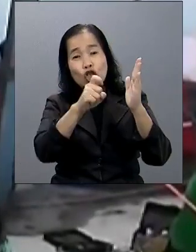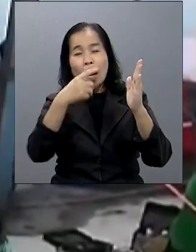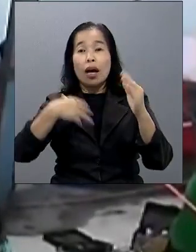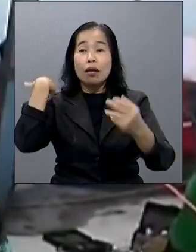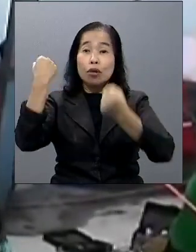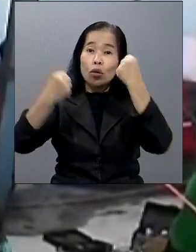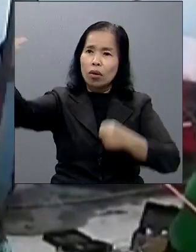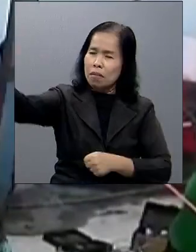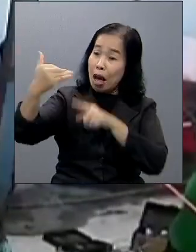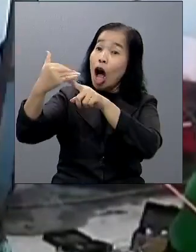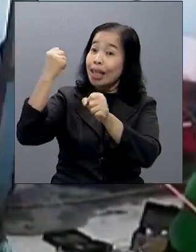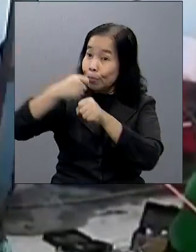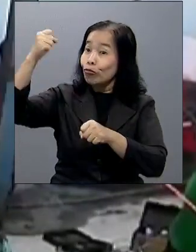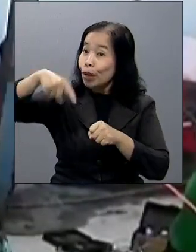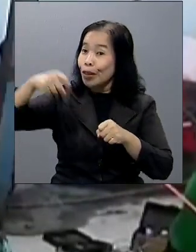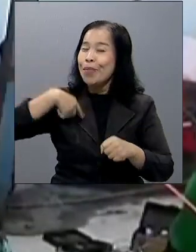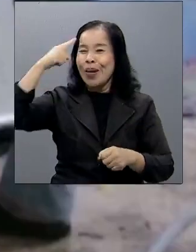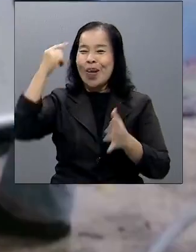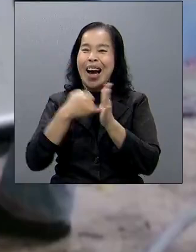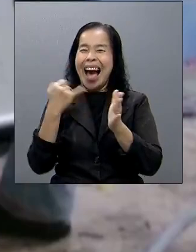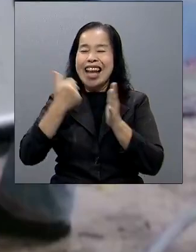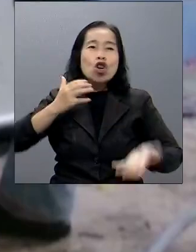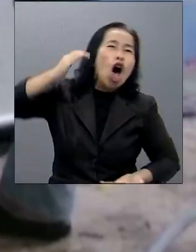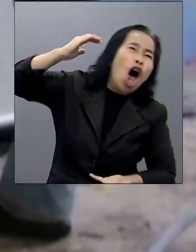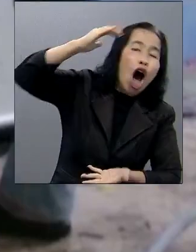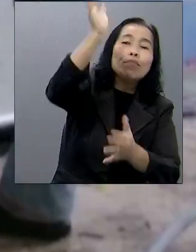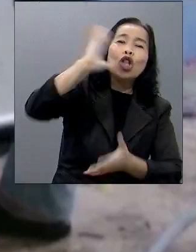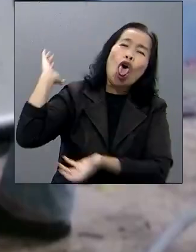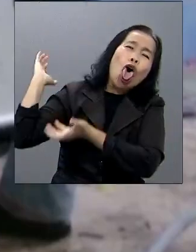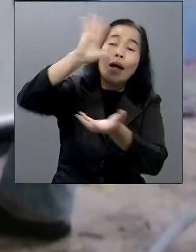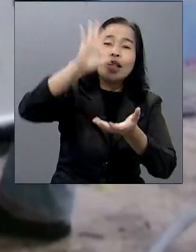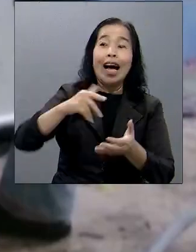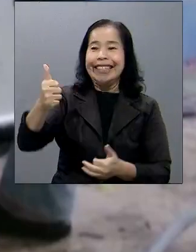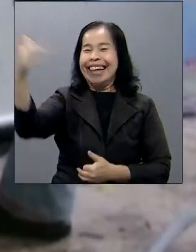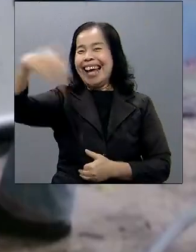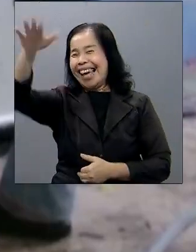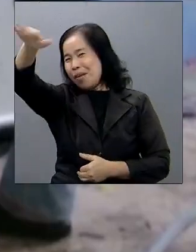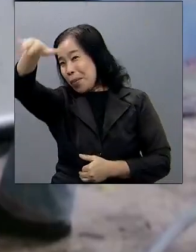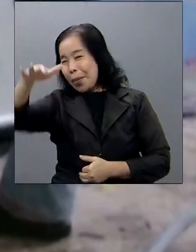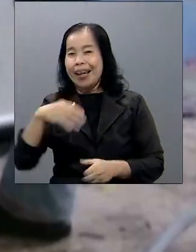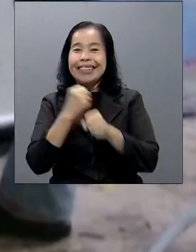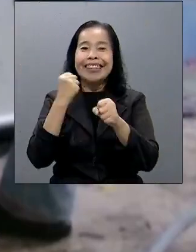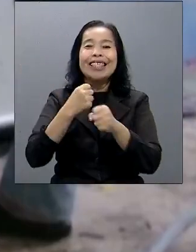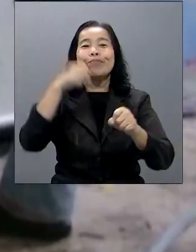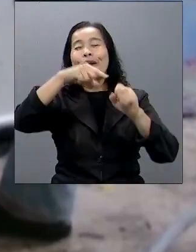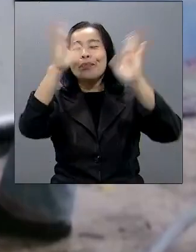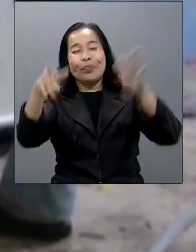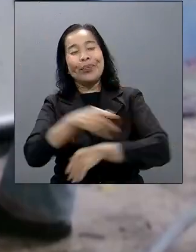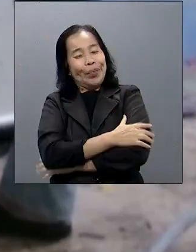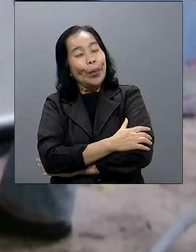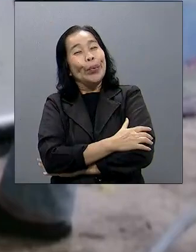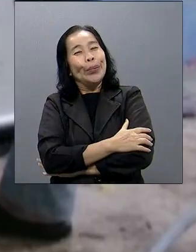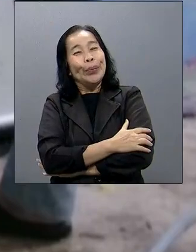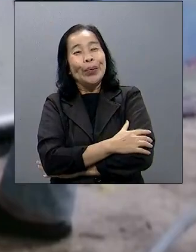มาตระเวนตามหมู่บ้านก็คิดว่ามันสะดวกดีเนาะไม่ต้องยกไปที่อื่นอะไรแบบนี้อ่ะก็เรียกเขามาดูนะคะก็เรียกเขามาซ่อมนะคะ